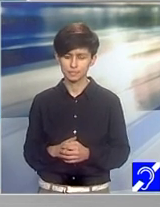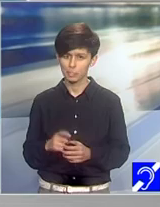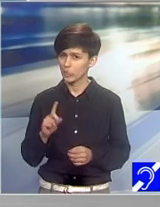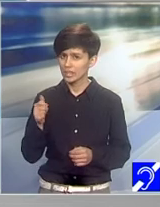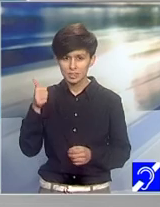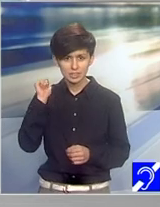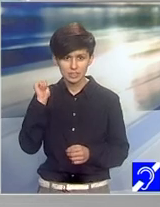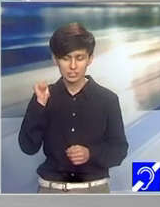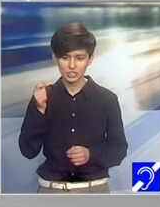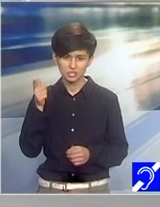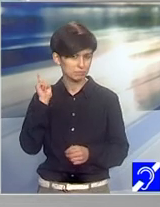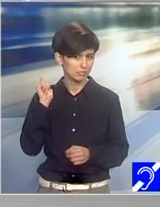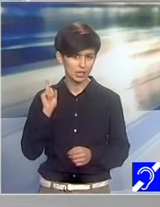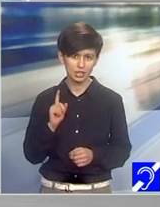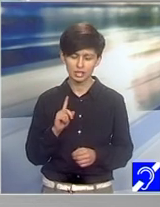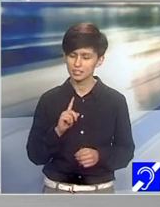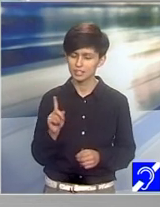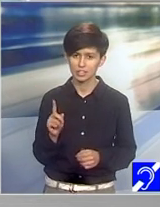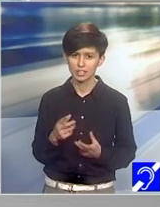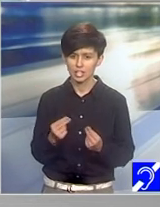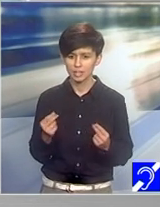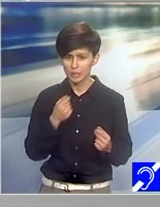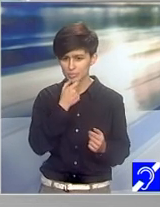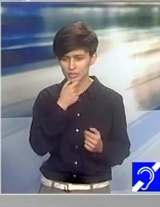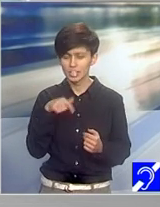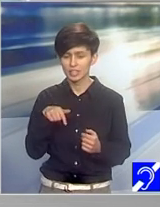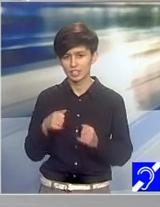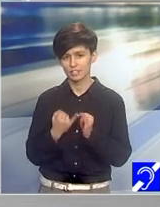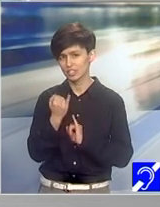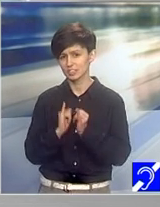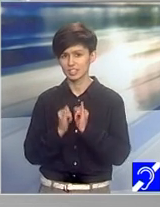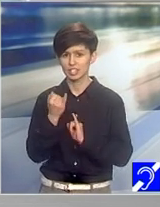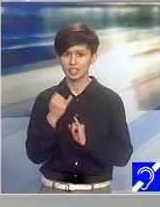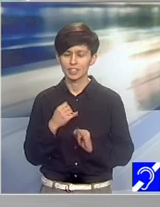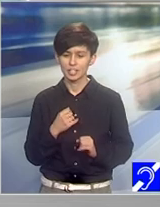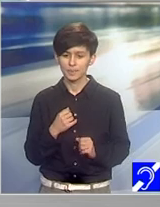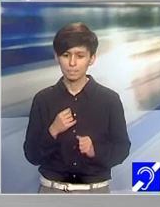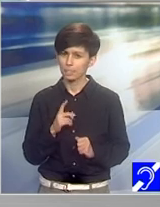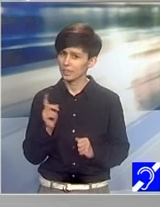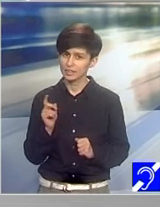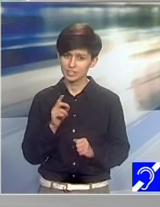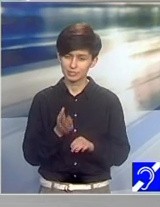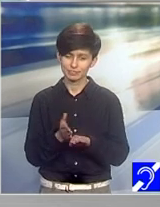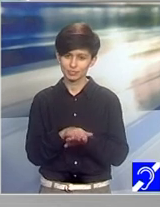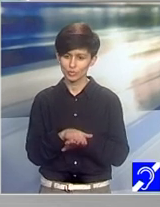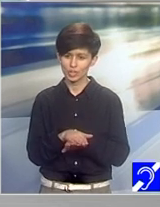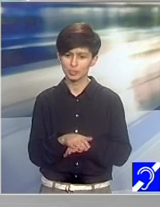nici alaltieri, de ani buni, această iarbărea și această dușmănie din țară n-a pierit, ci dimpotrivă cred și